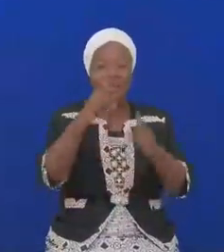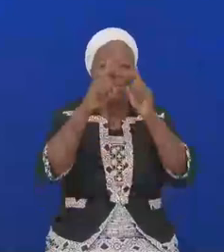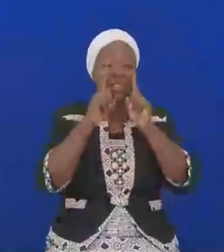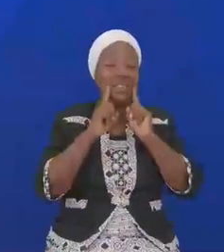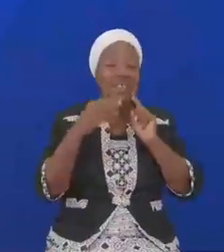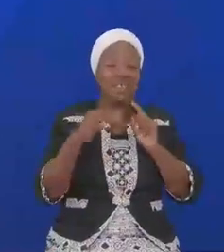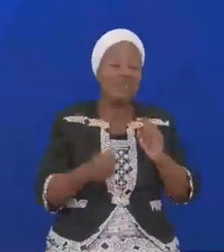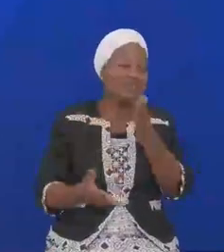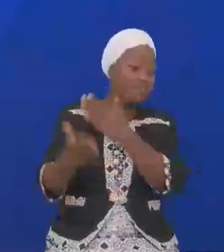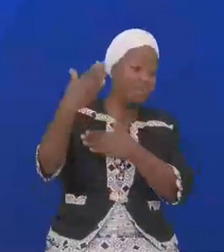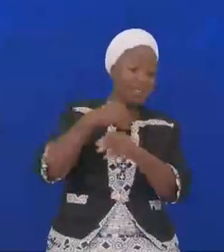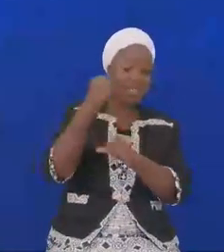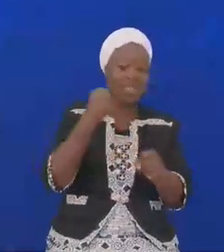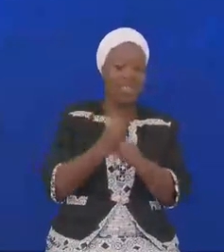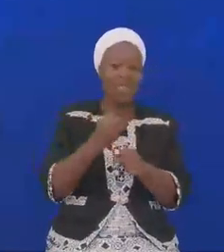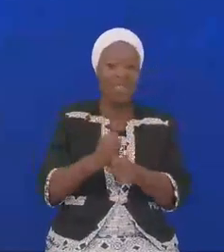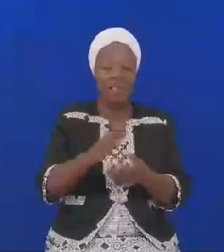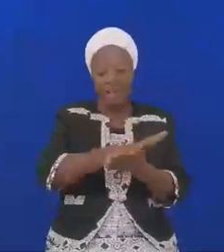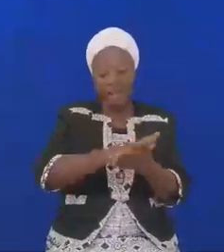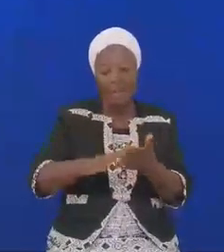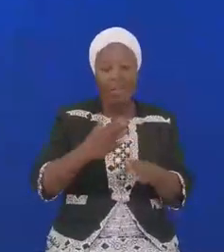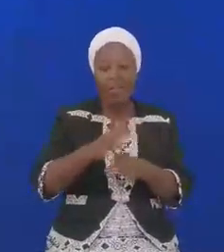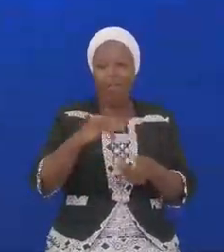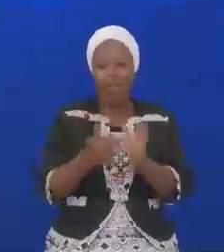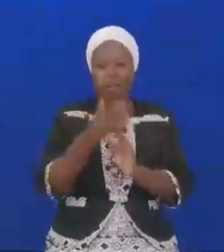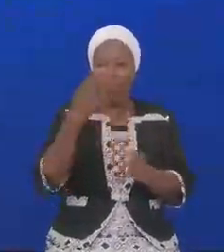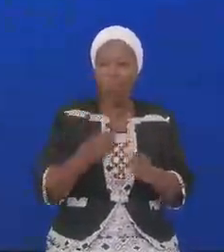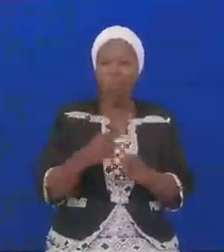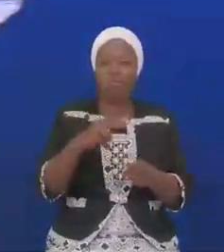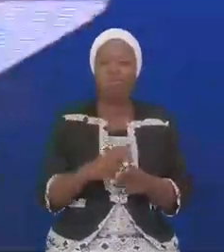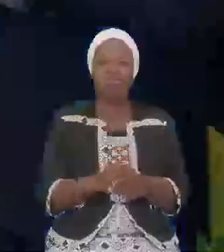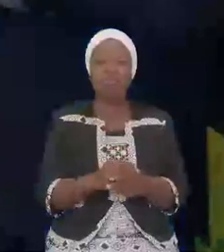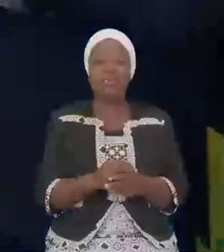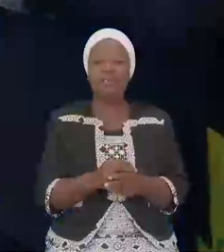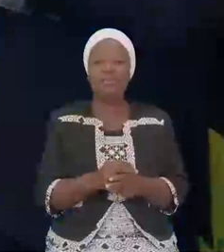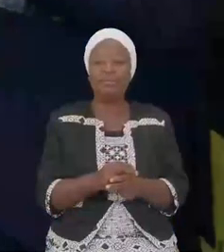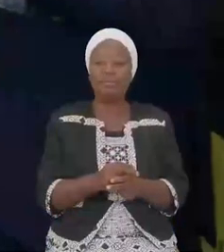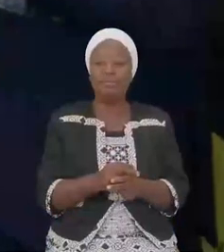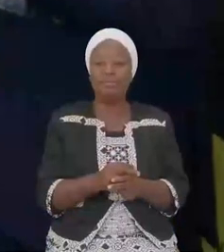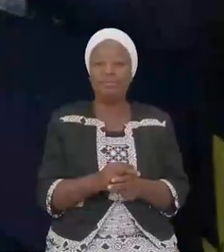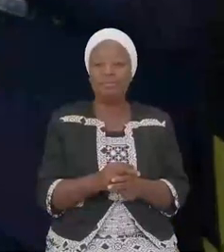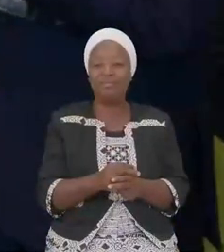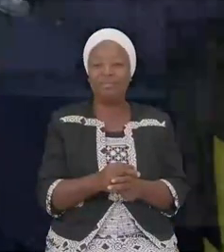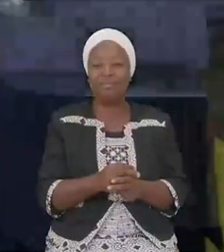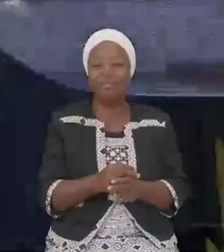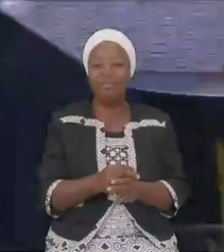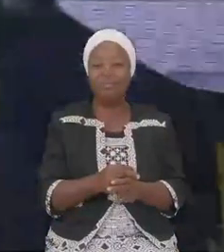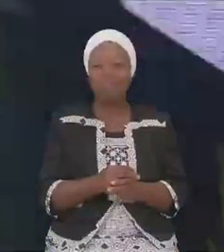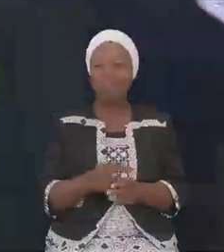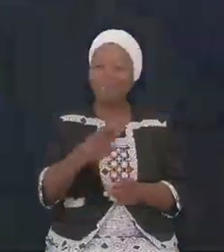Que les larmes de l'année écoulée soient effacées au nom de